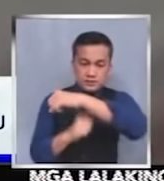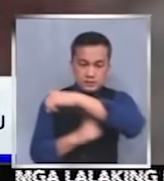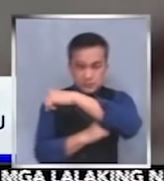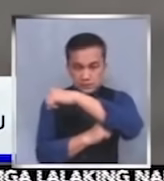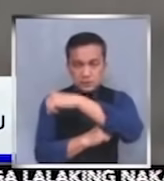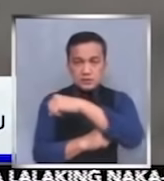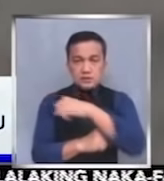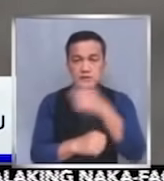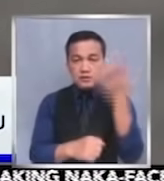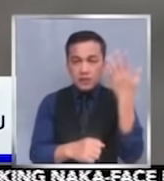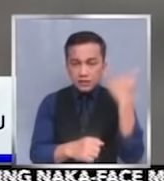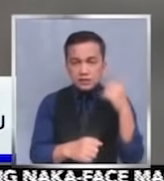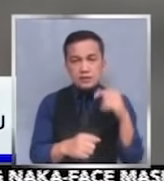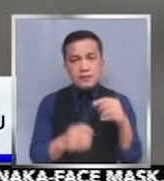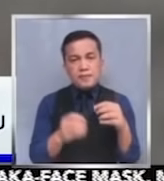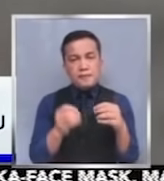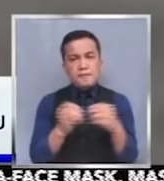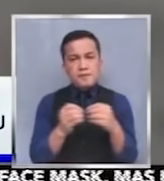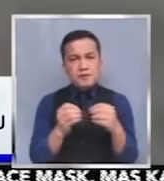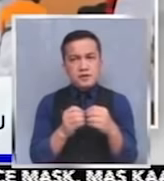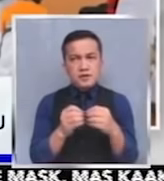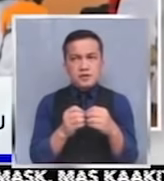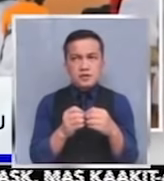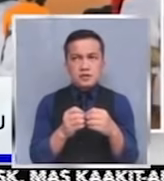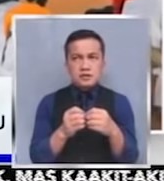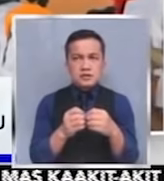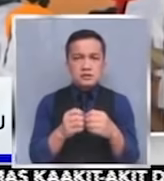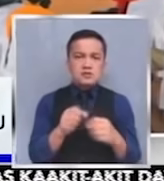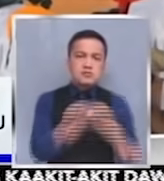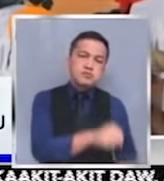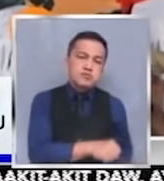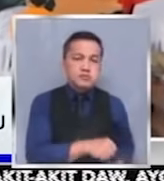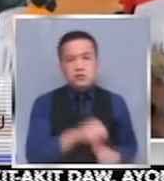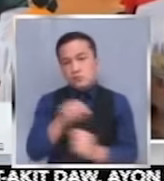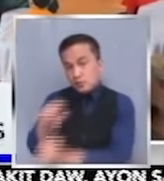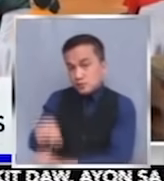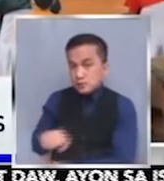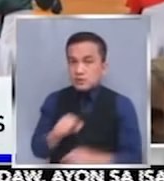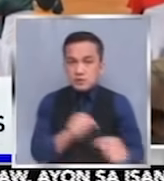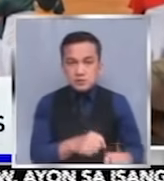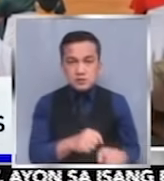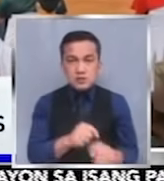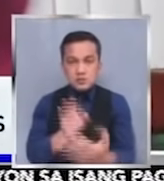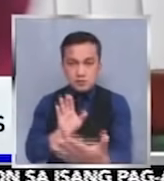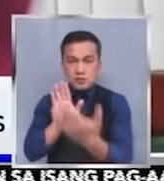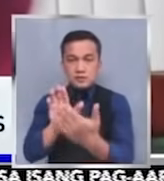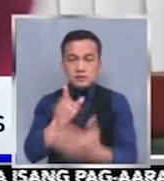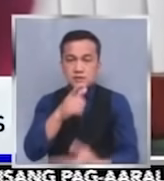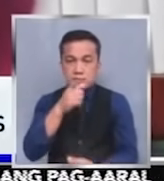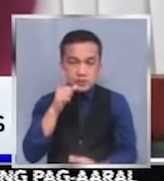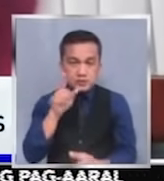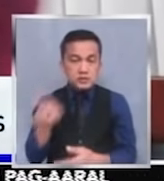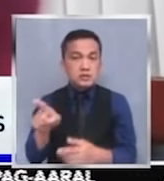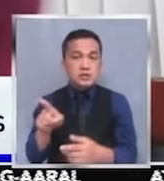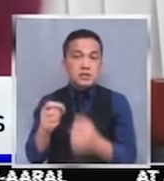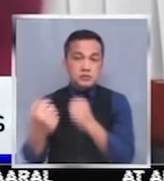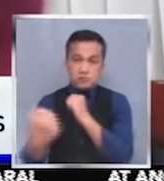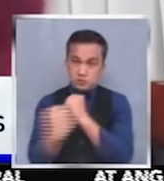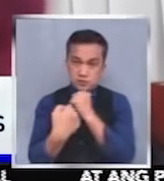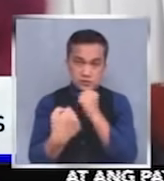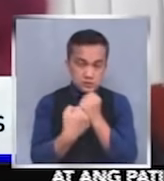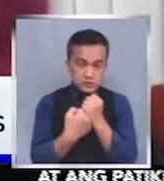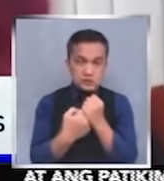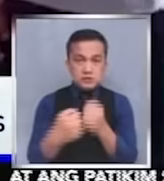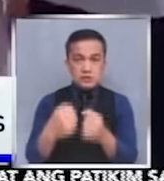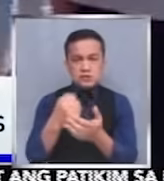kasi mas bangka lang sila lagi. Humarap at nagsalita din si Robredo sa kanyang mga taga-suporta at ilang volunteers